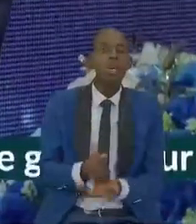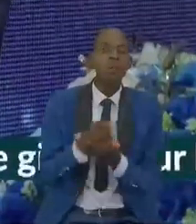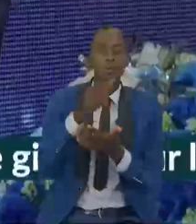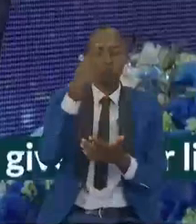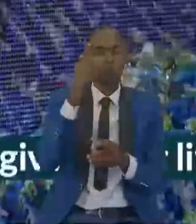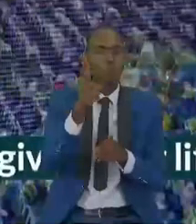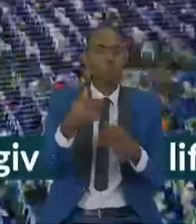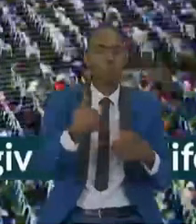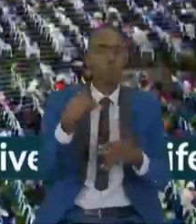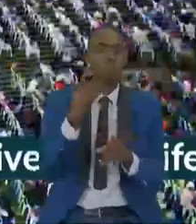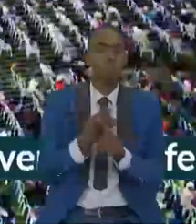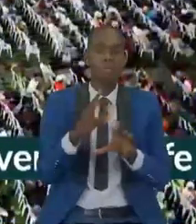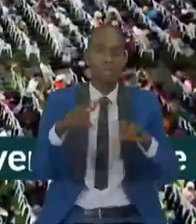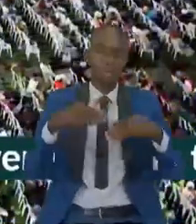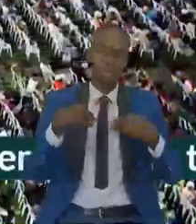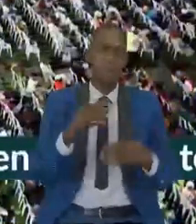d'être là demain